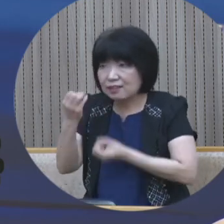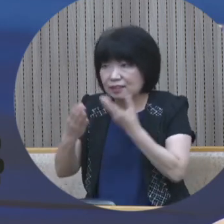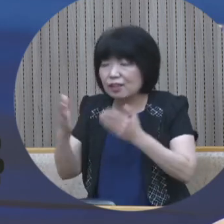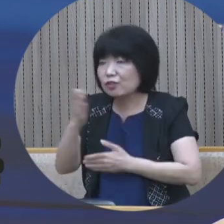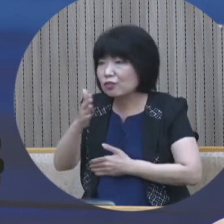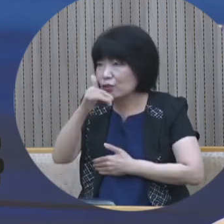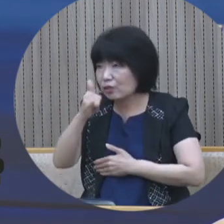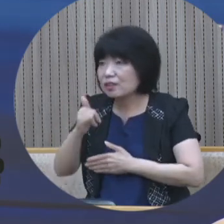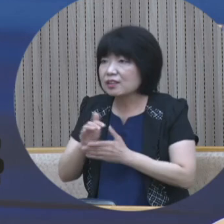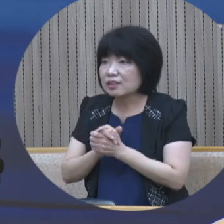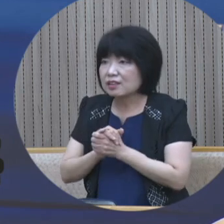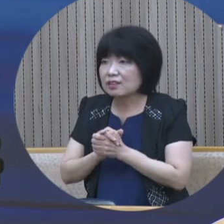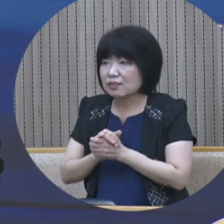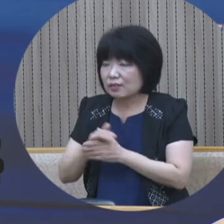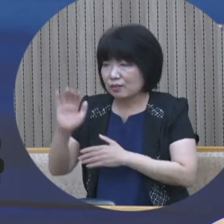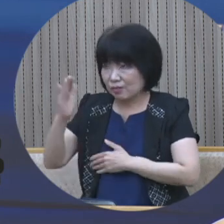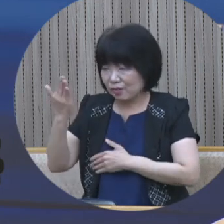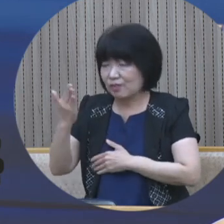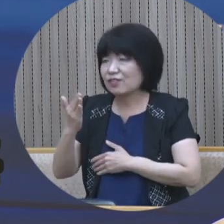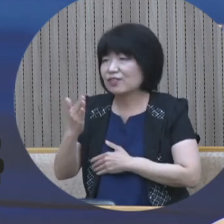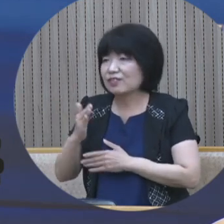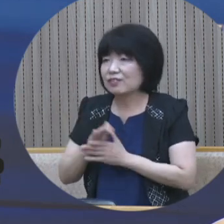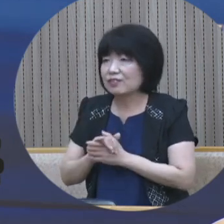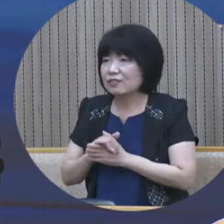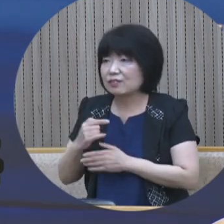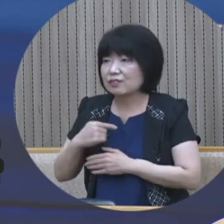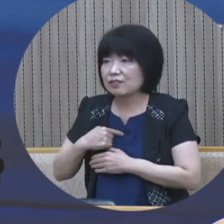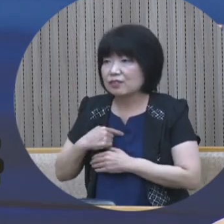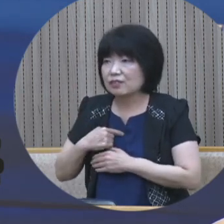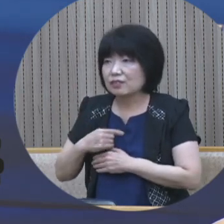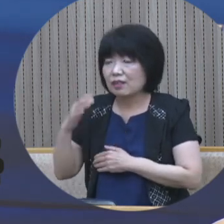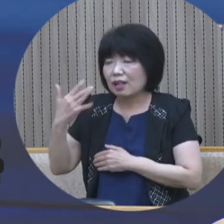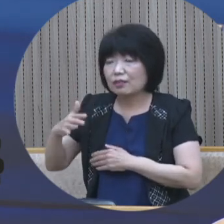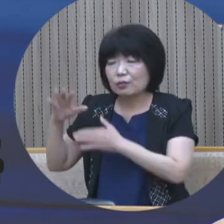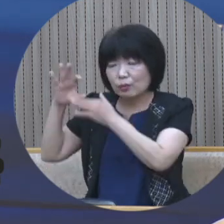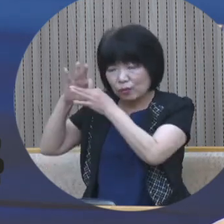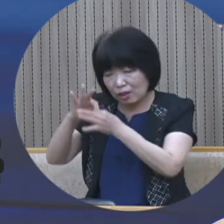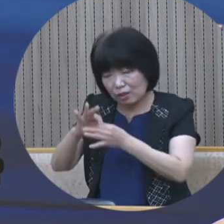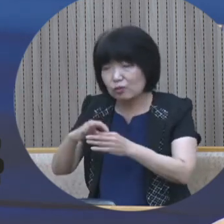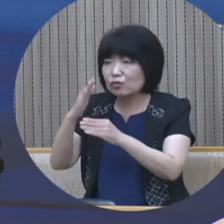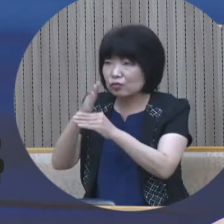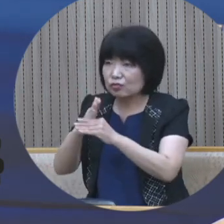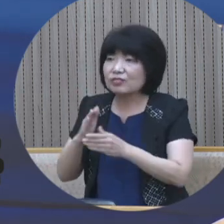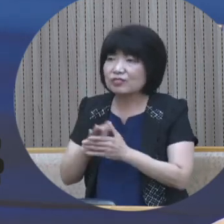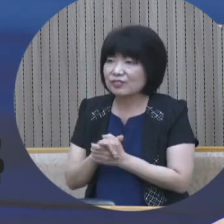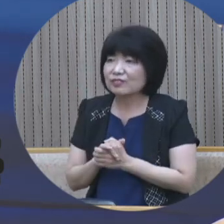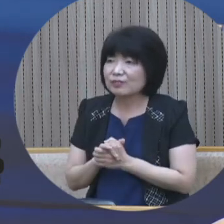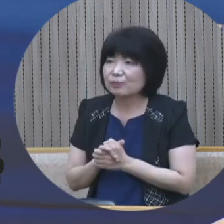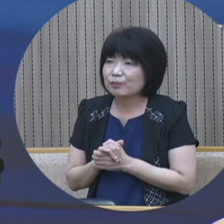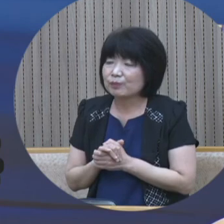만한 사람이 되어가고 있어요. 저는 아직도 진행형이라고 봐요, 그분을.